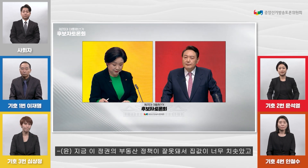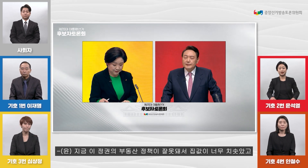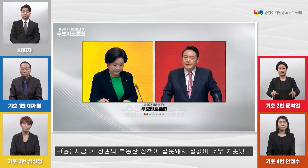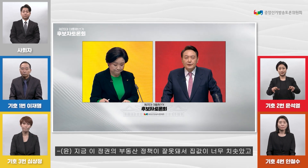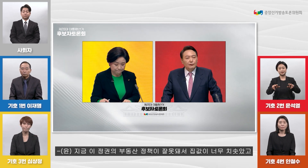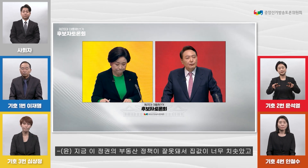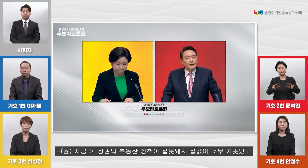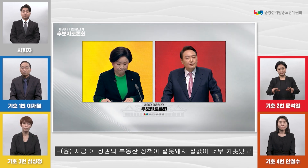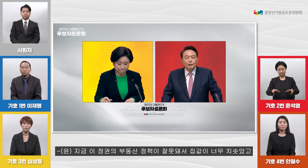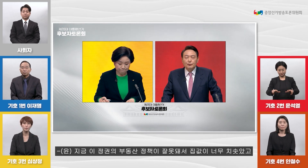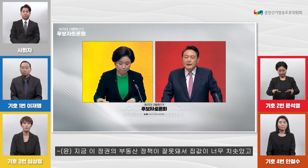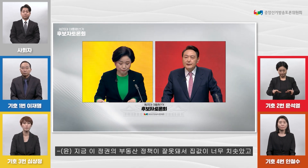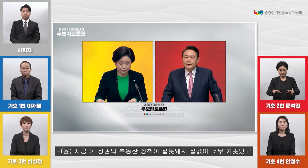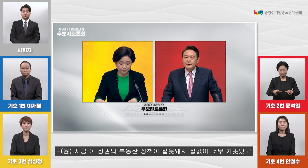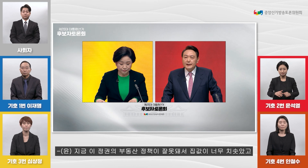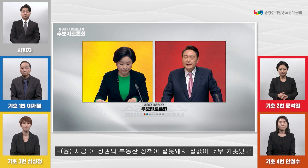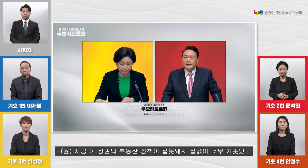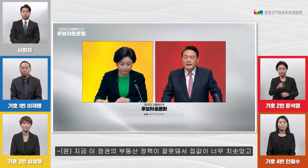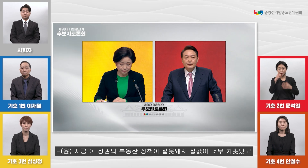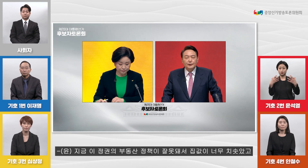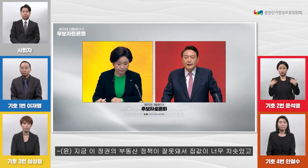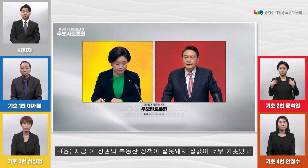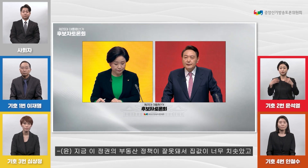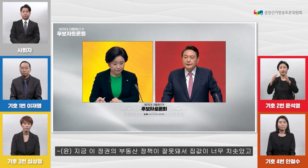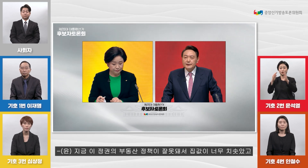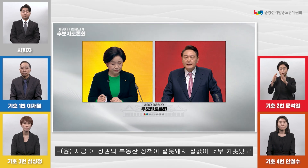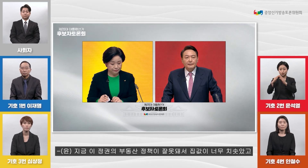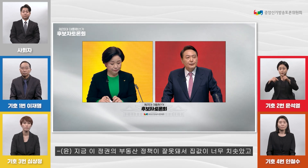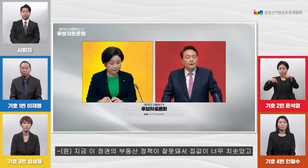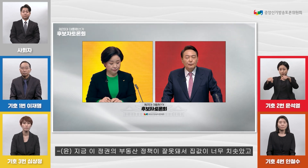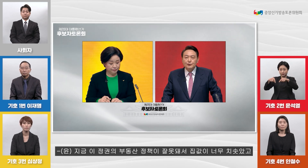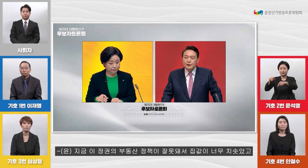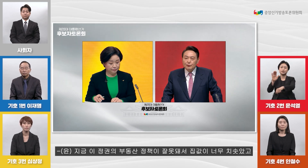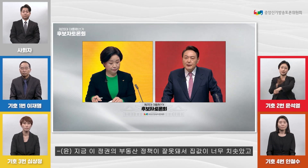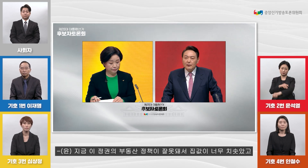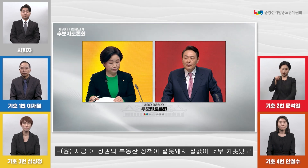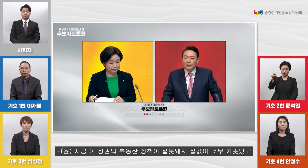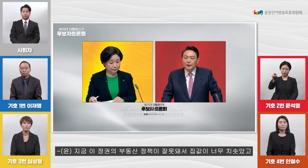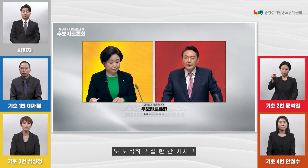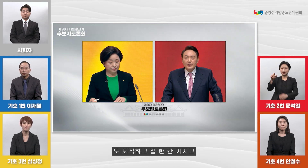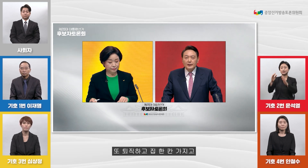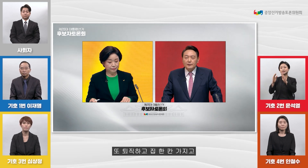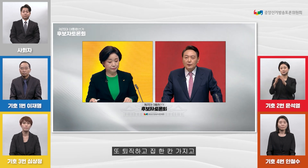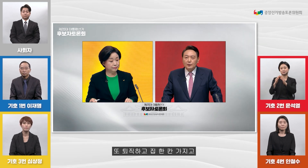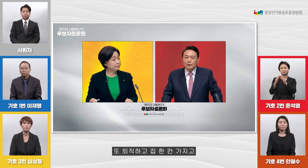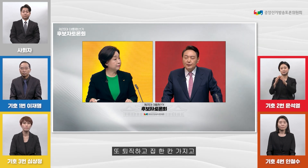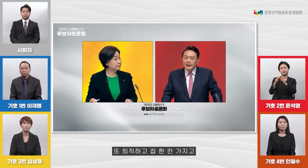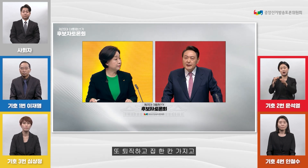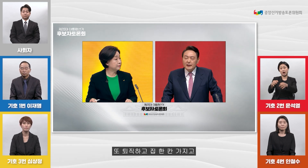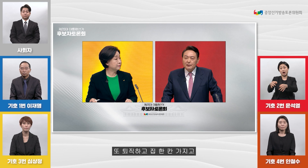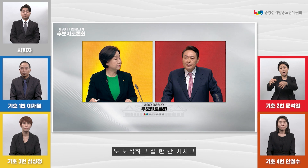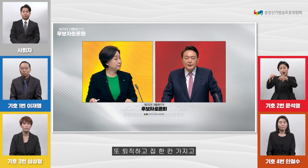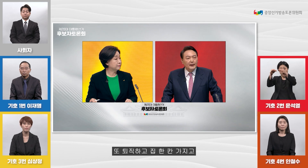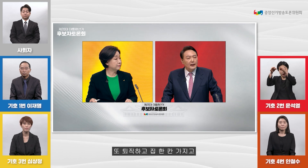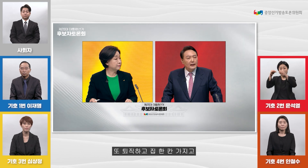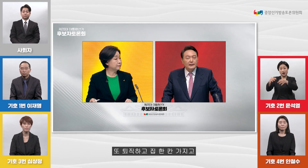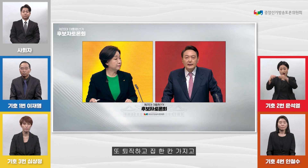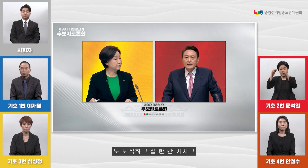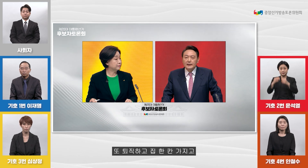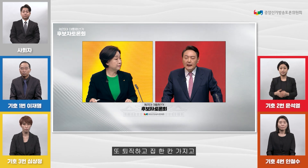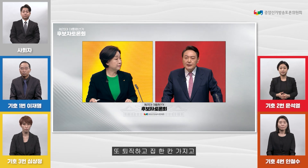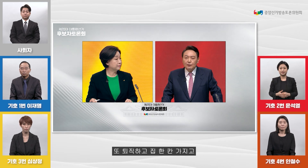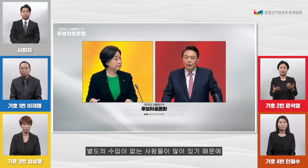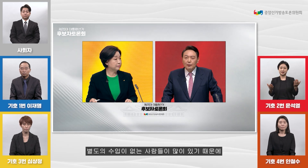지금 이 정권의 부동산 정책이 잘못돼서 집값들이 너무 치솟았고 또 퇴직하고 집 한